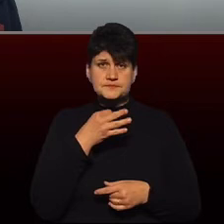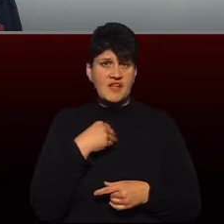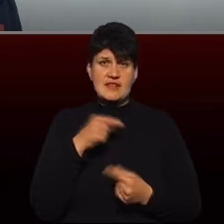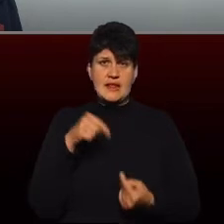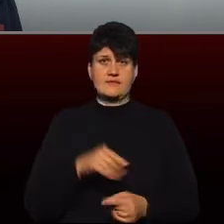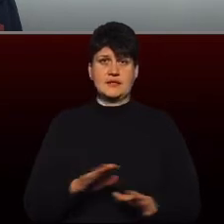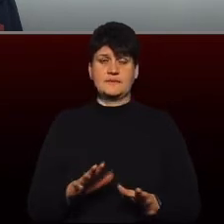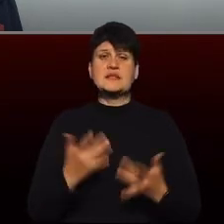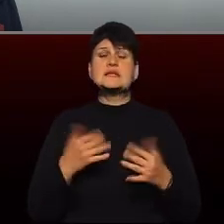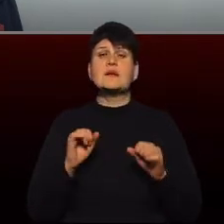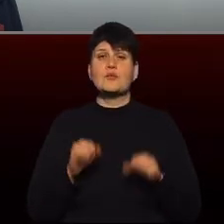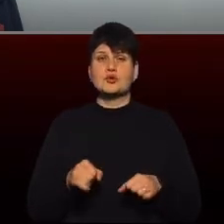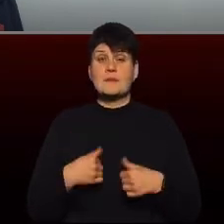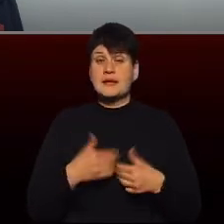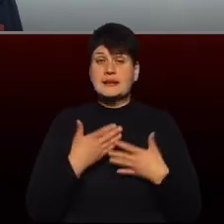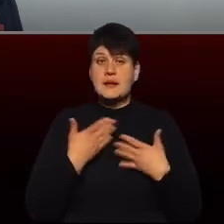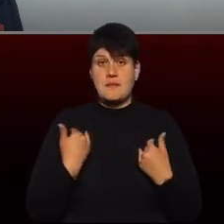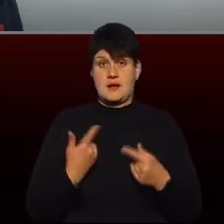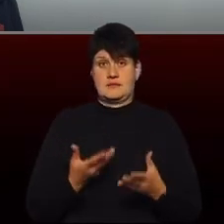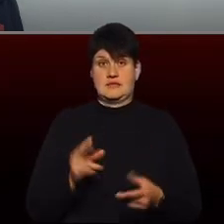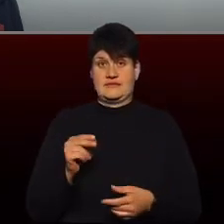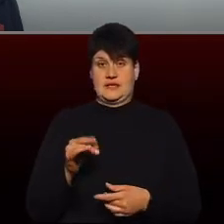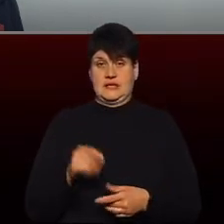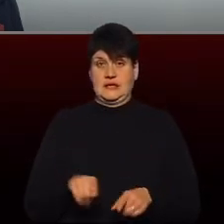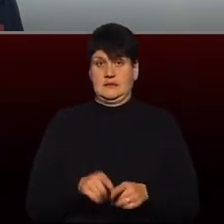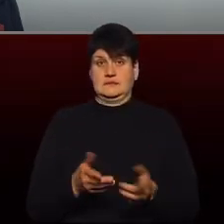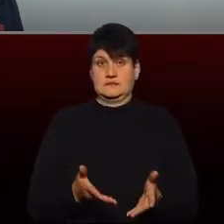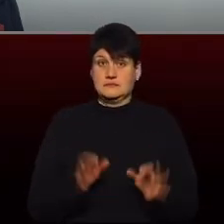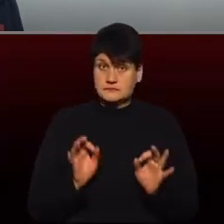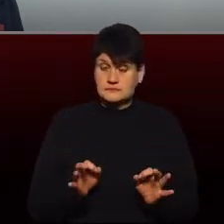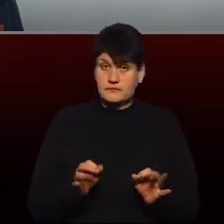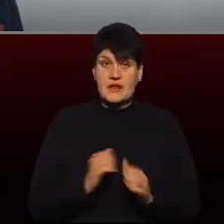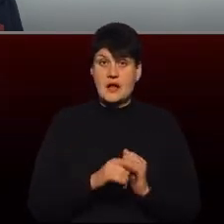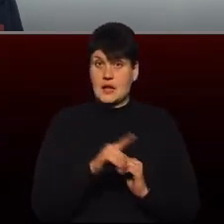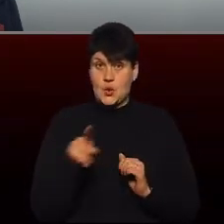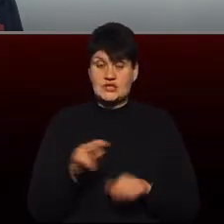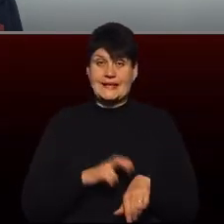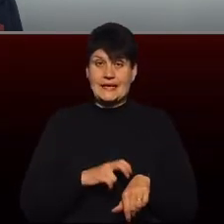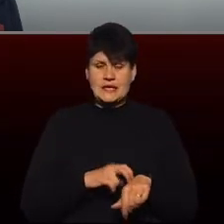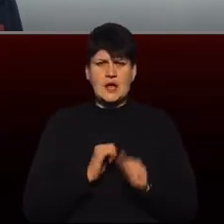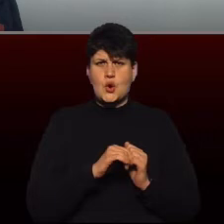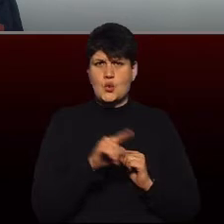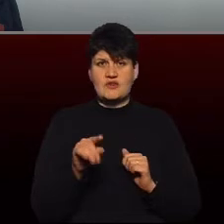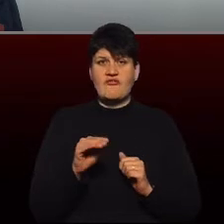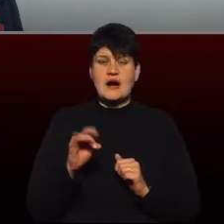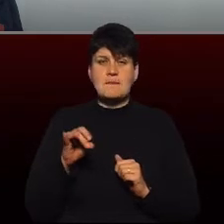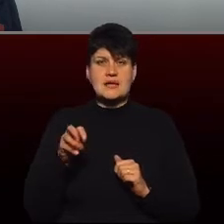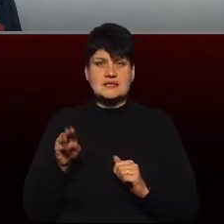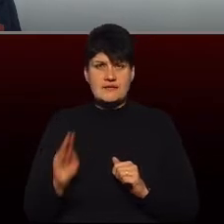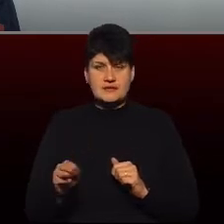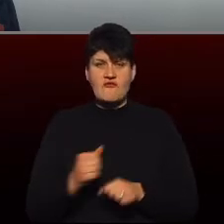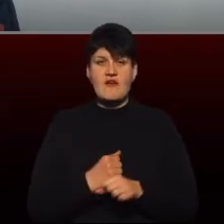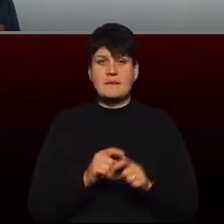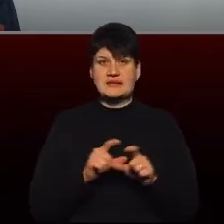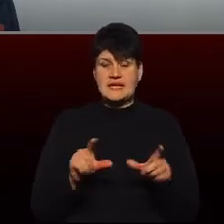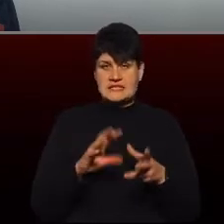Ми ж не маємо такої статистики, правда? Але кожен лікар, кожен фармацевт в аптеці і, в принципі, і навіть